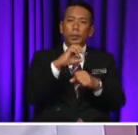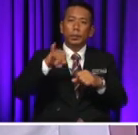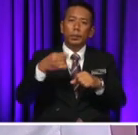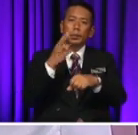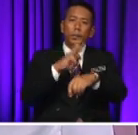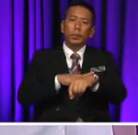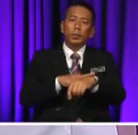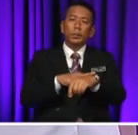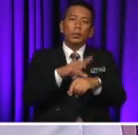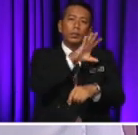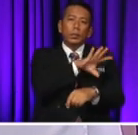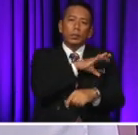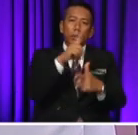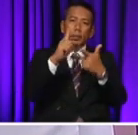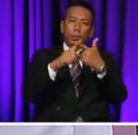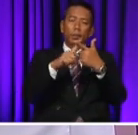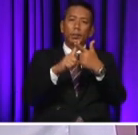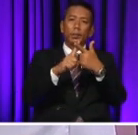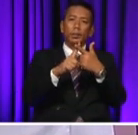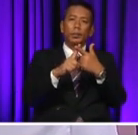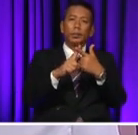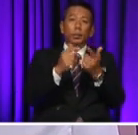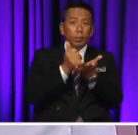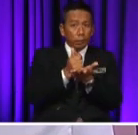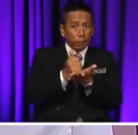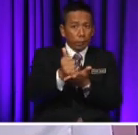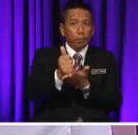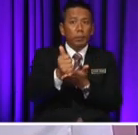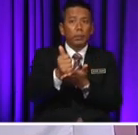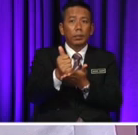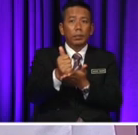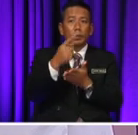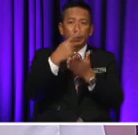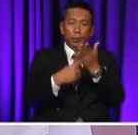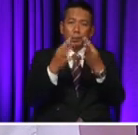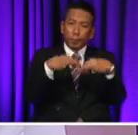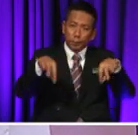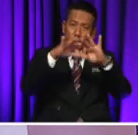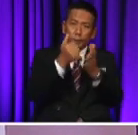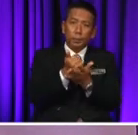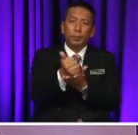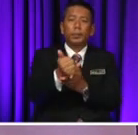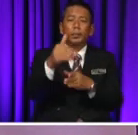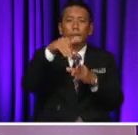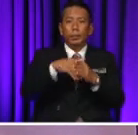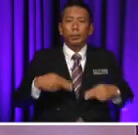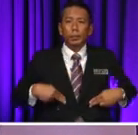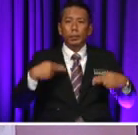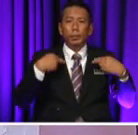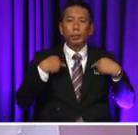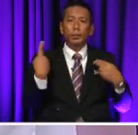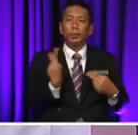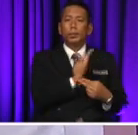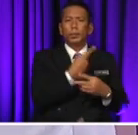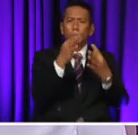baik ciri yang kedua pula adalah amanah Oke jadi apa pentingnya amanah dalam kehidupan kita